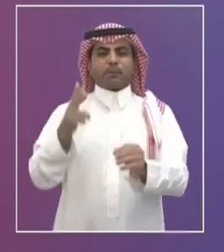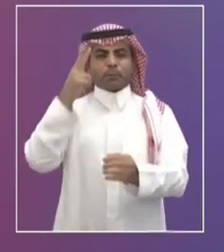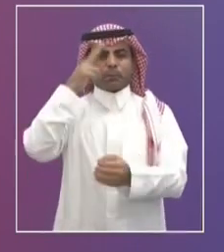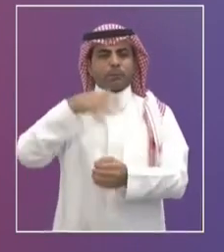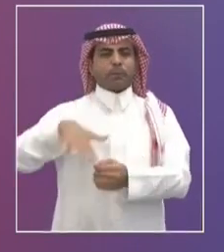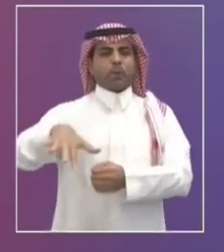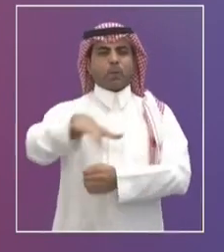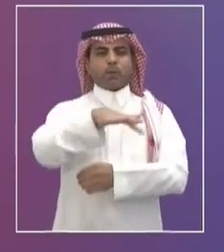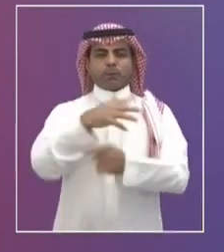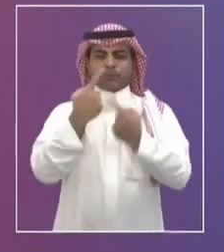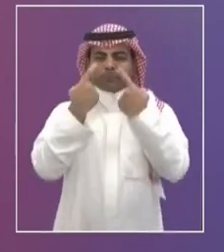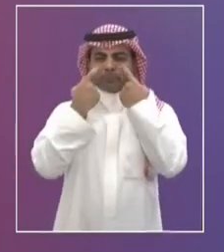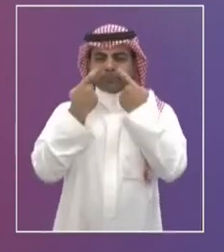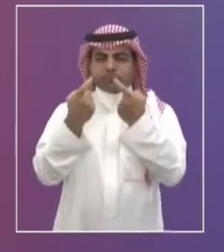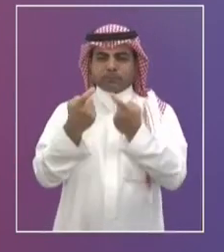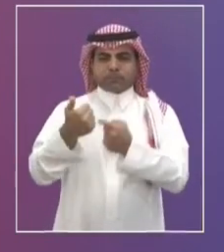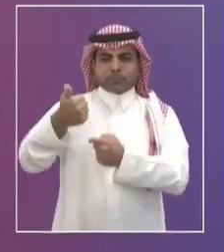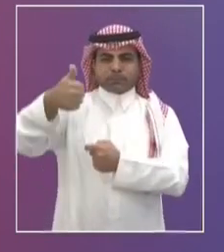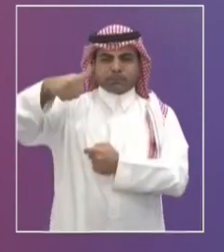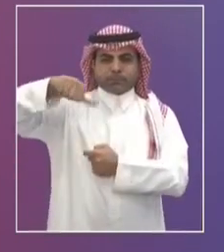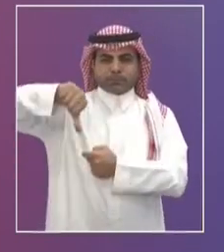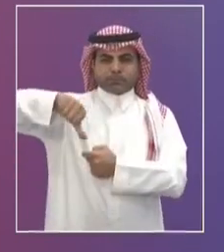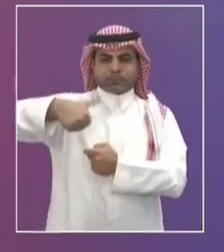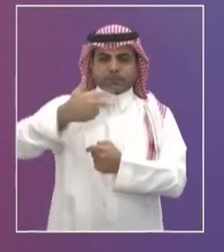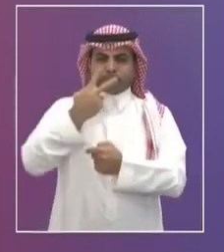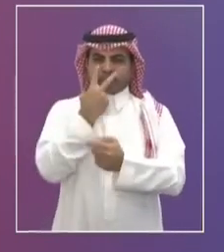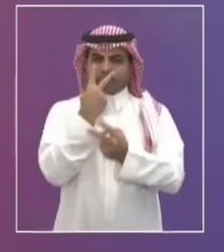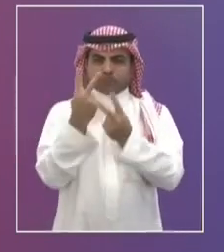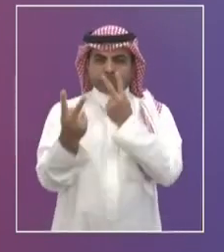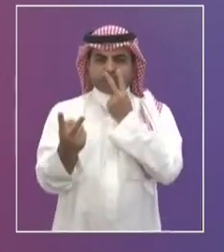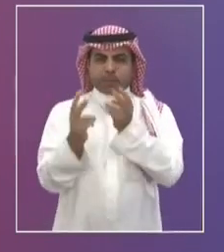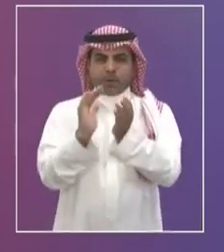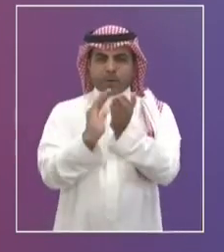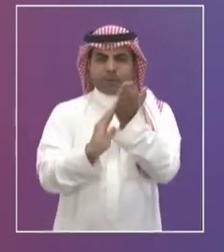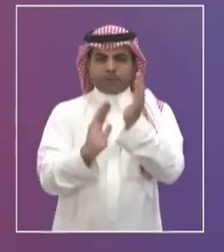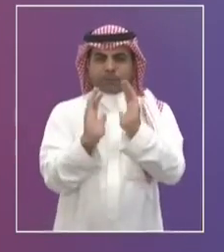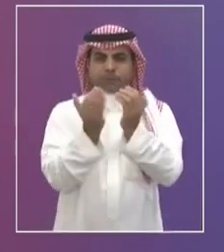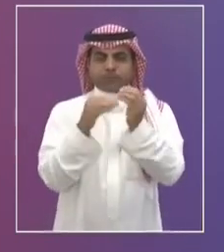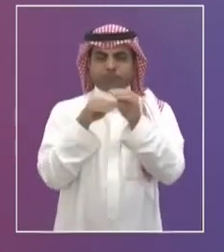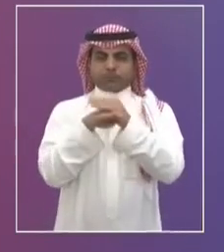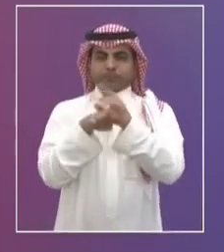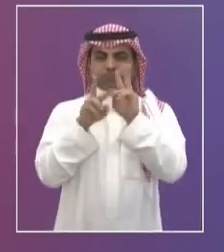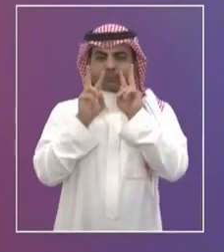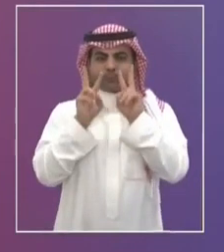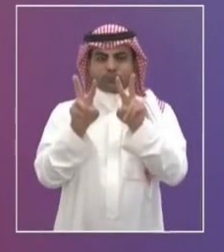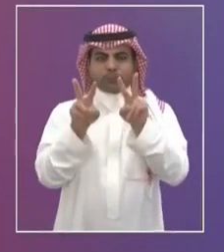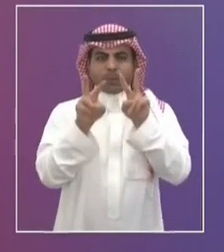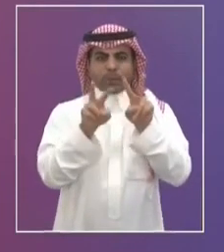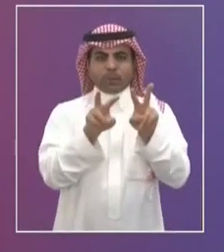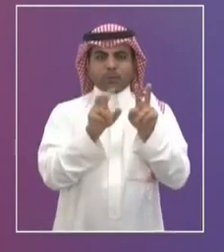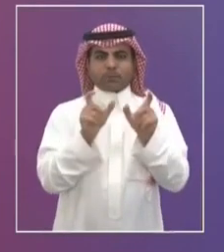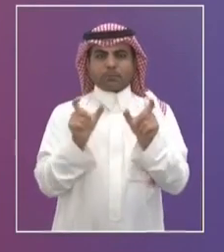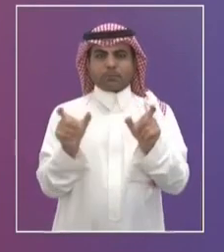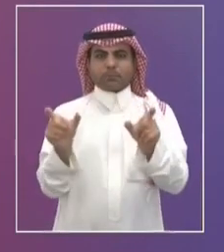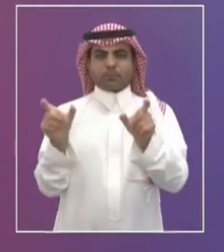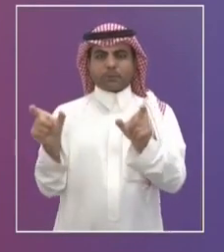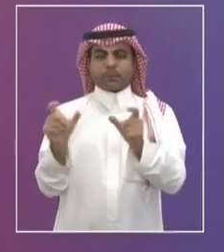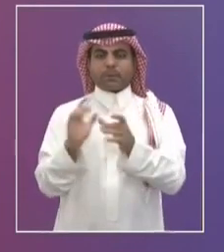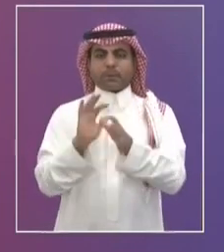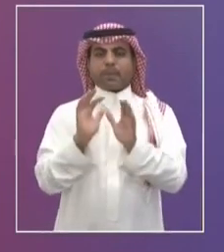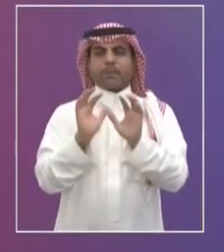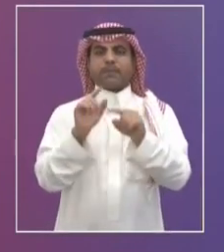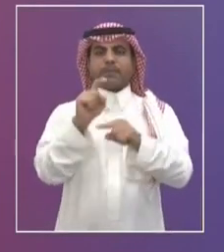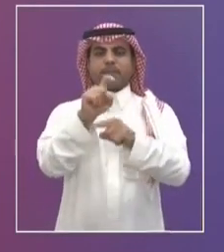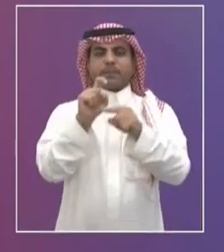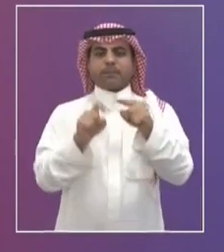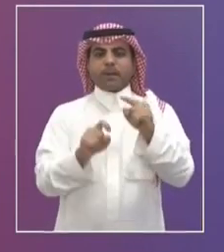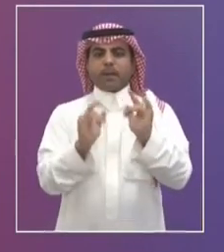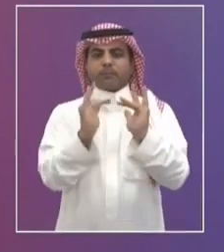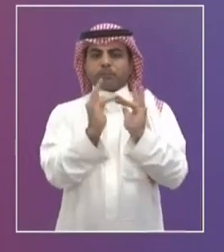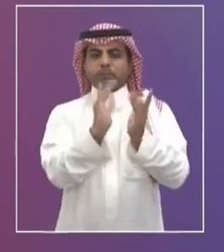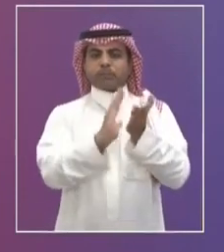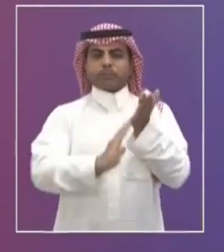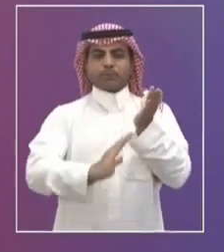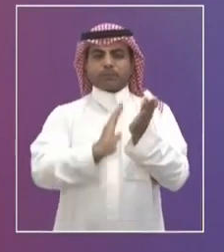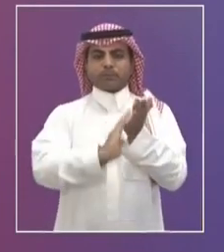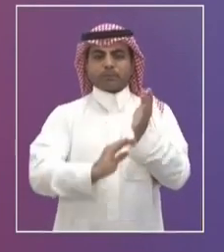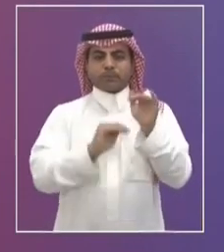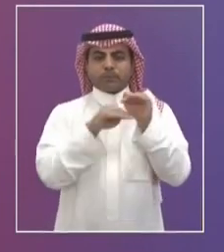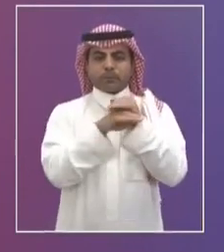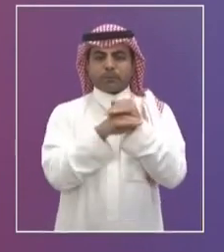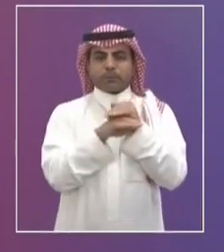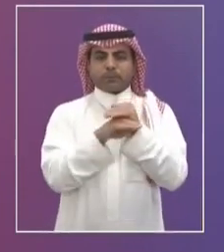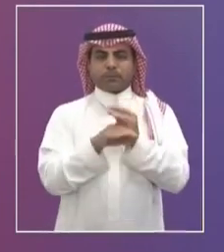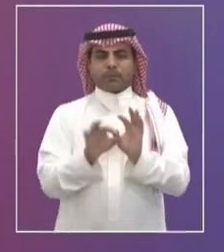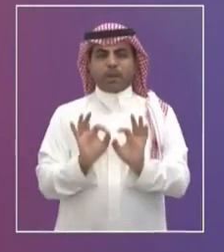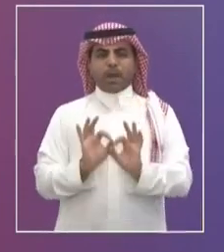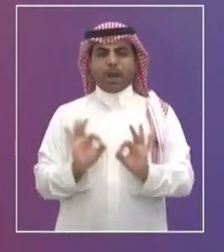عن مؤشرات ضغط العنايات المركزة، عن نسب التنويم في الأجنحة، وبالتالي